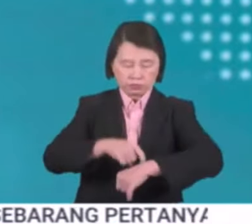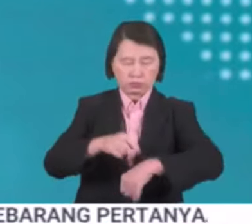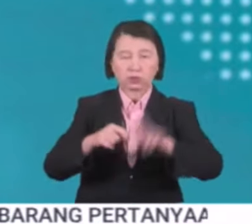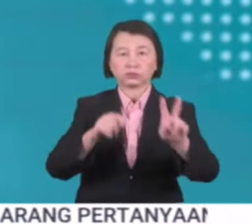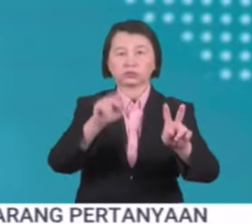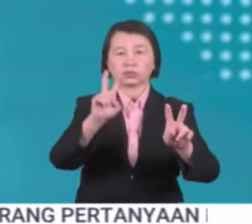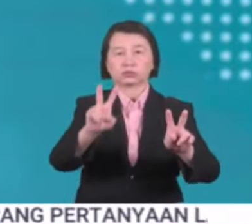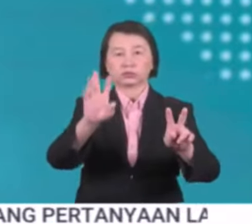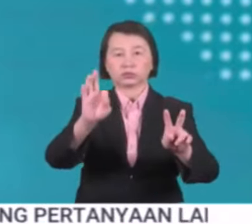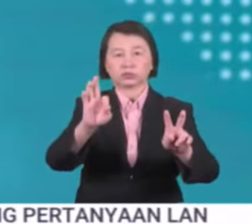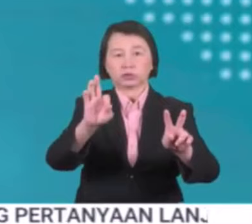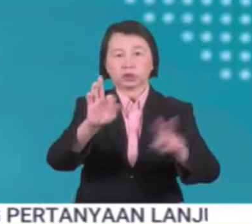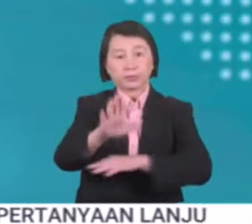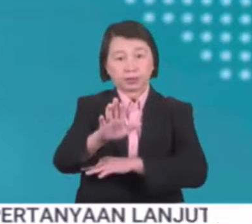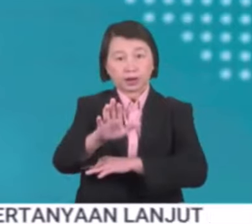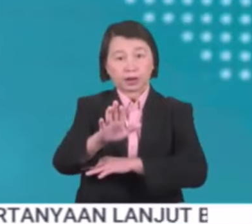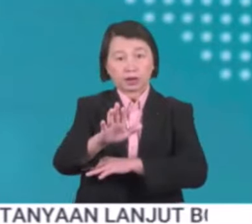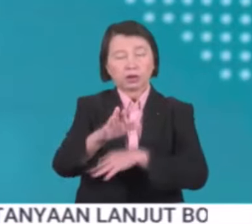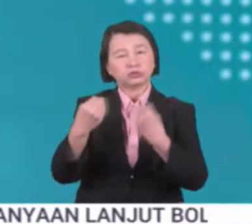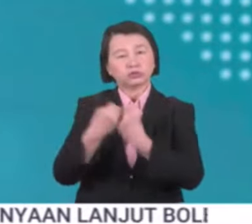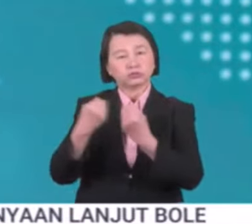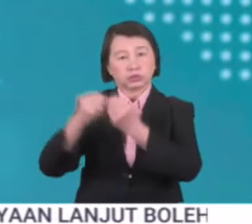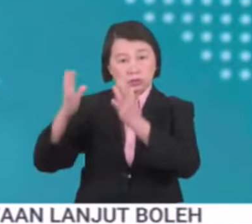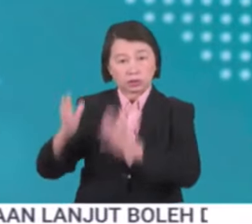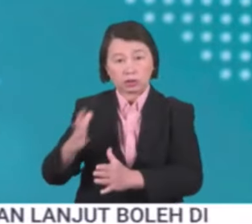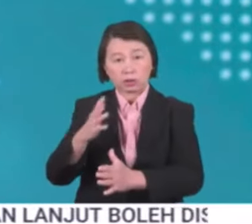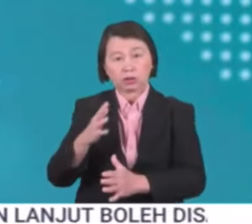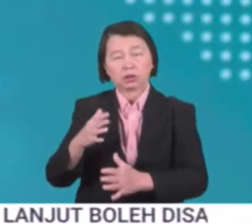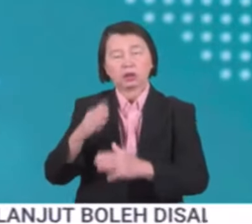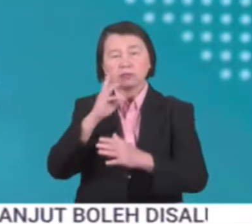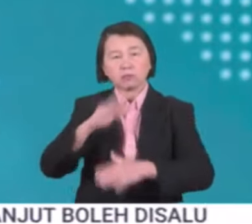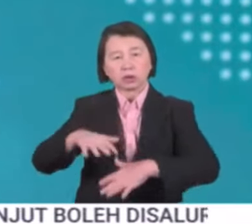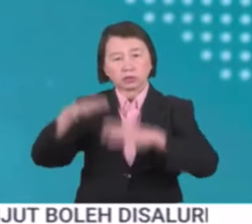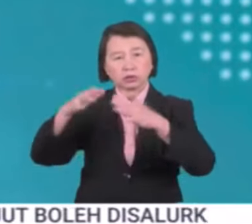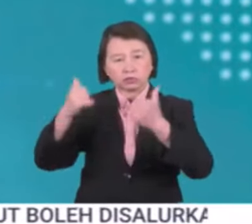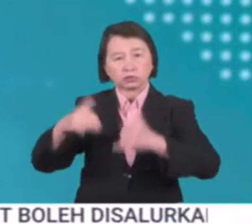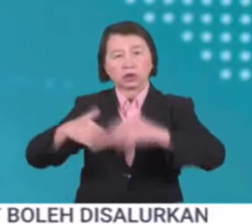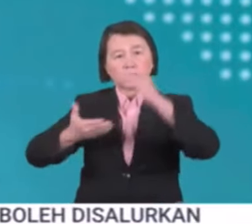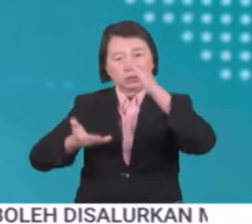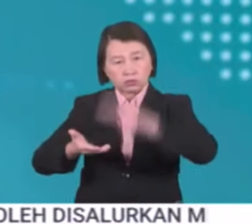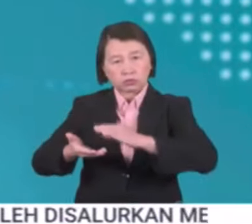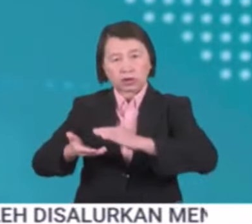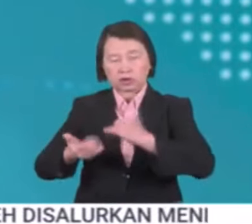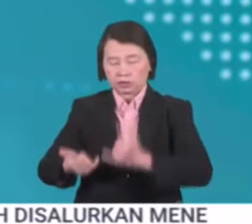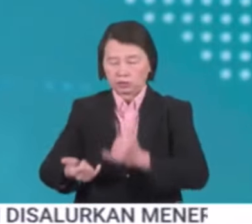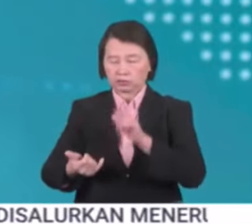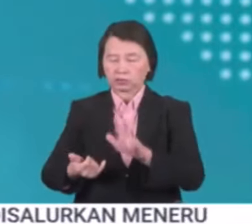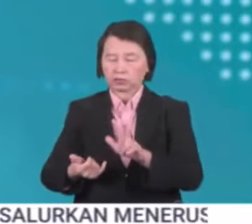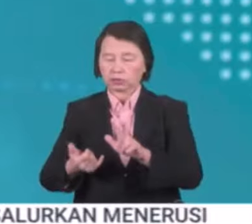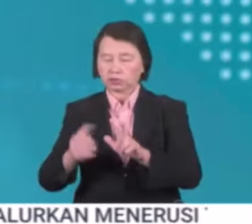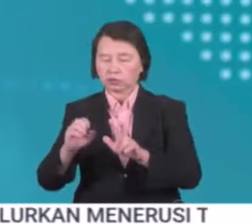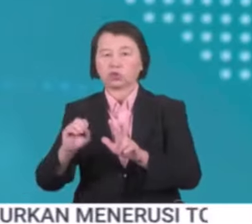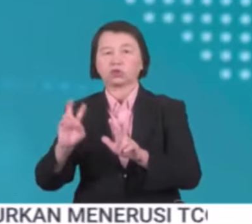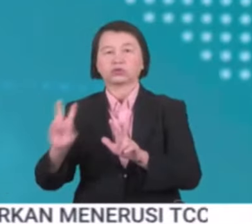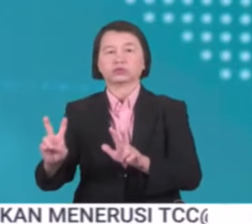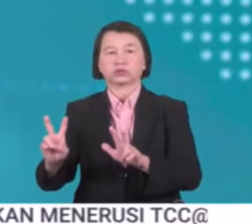pukul 2.29 petang tadi, jumlah penduduk terjejas banjir berkurangan kepada 302